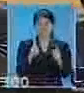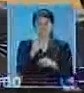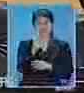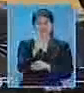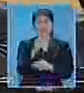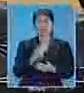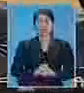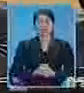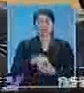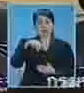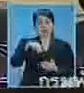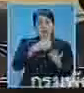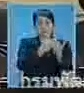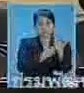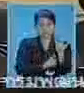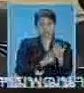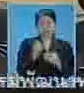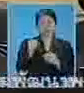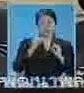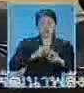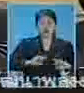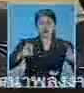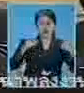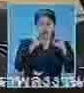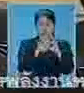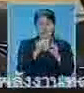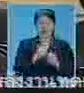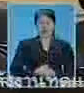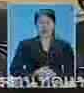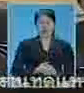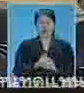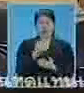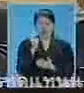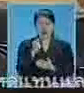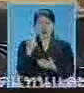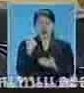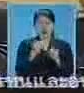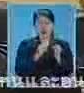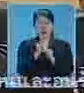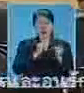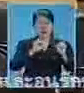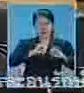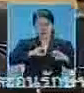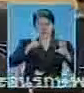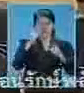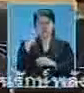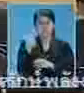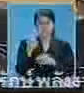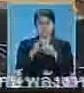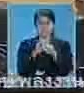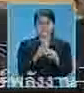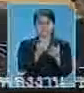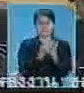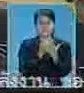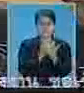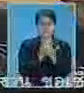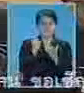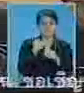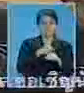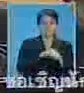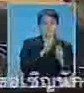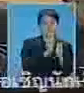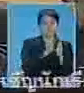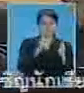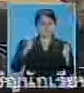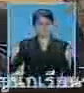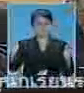ากก็คือมันมีความจำเป็นที่ต้องมีความแน่นอนในส่วนของเม็ดเงินและระยะเวลาการโอนเงิน